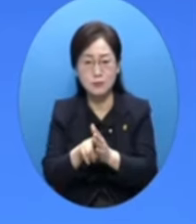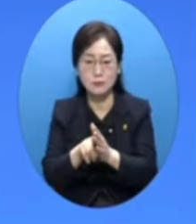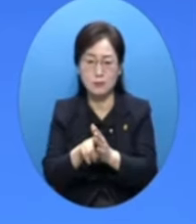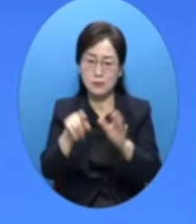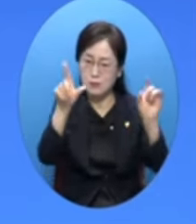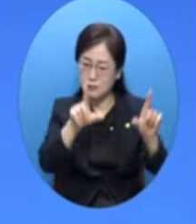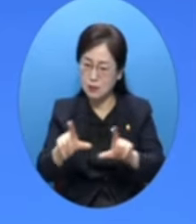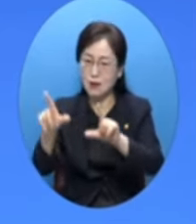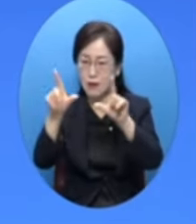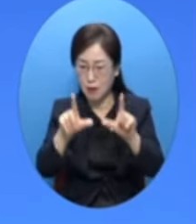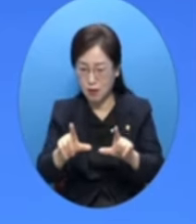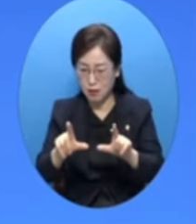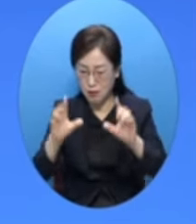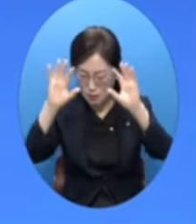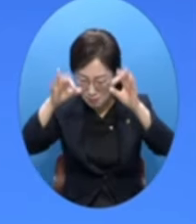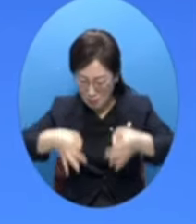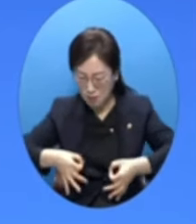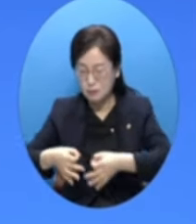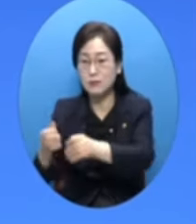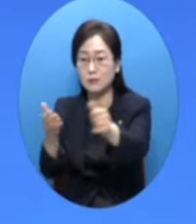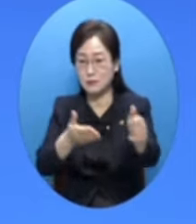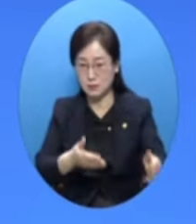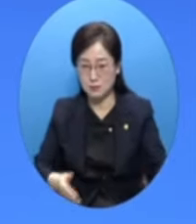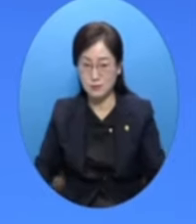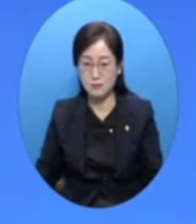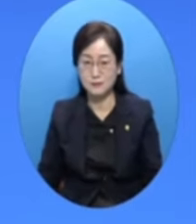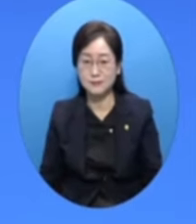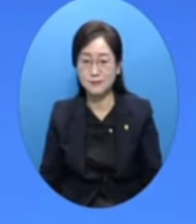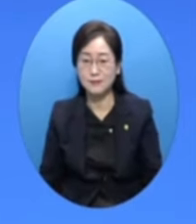되어버렸는지 우리 자신을 살펴봐야 합니다. 그렇다면